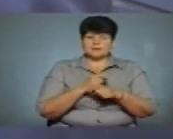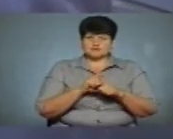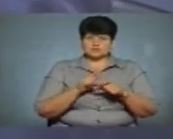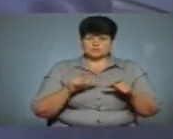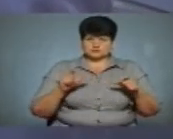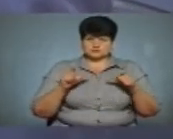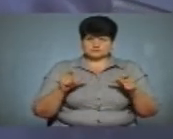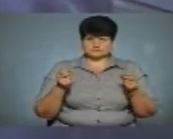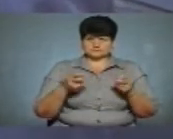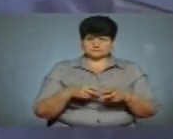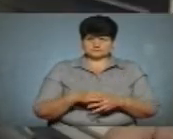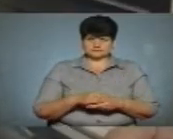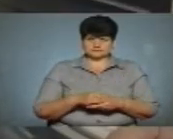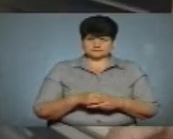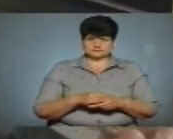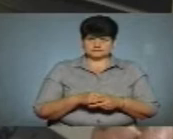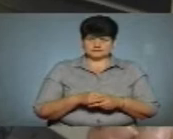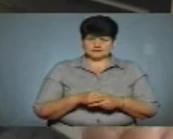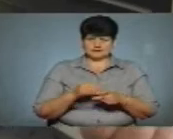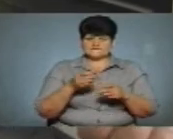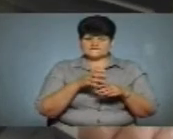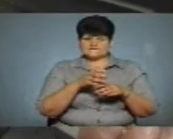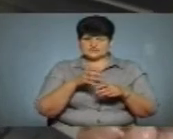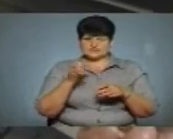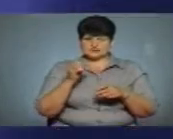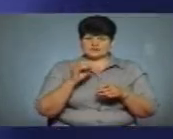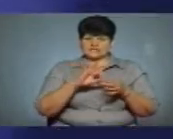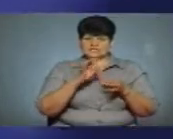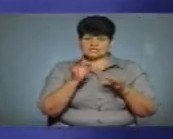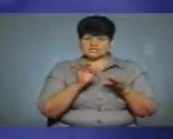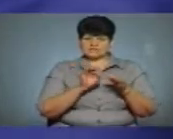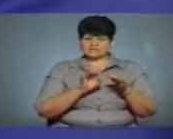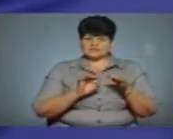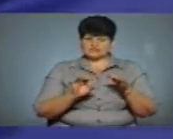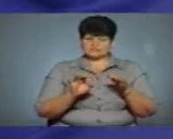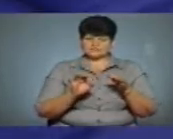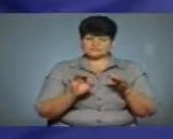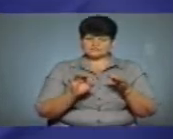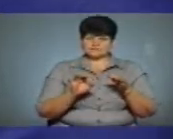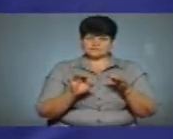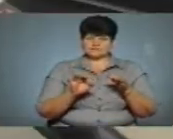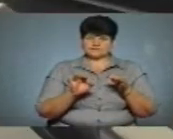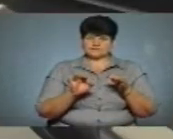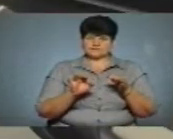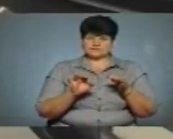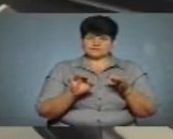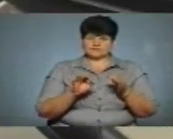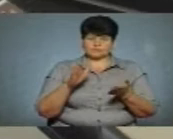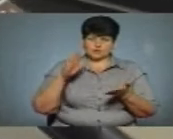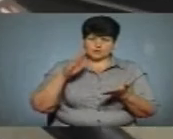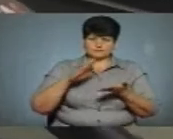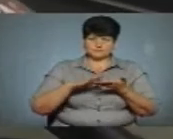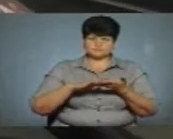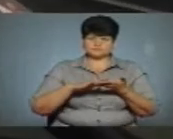ентомолог Світлана Величко. Витягується з кліща кишківник на предметне скельце, покривається його